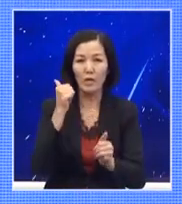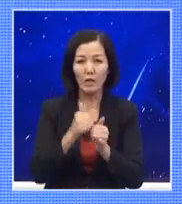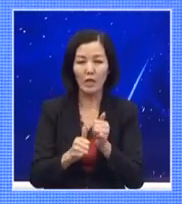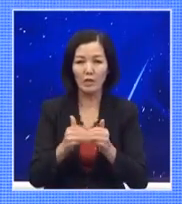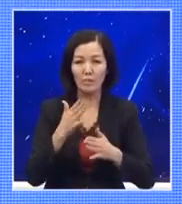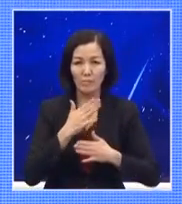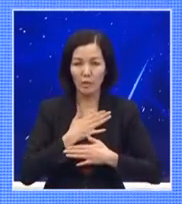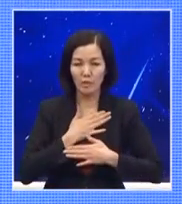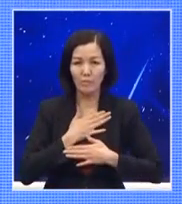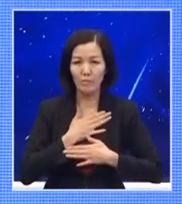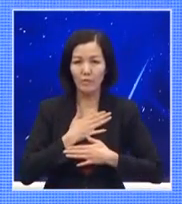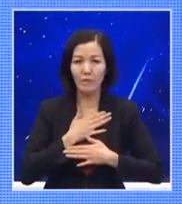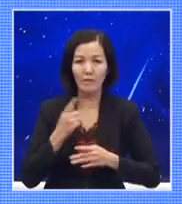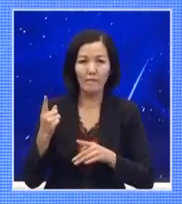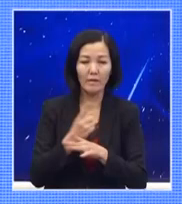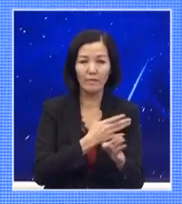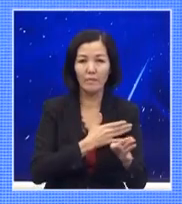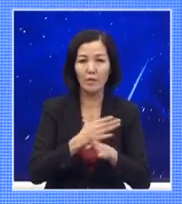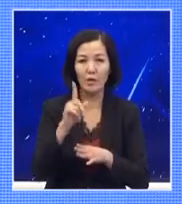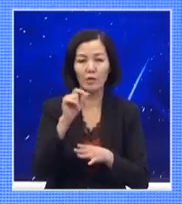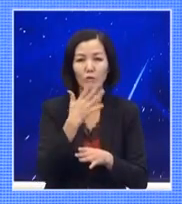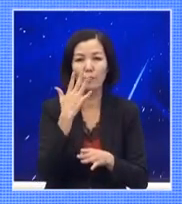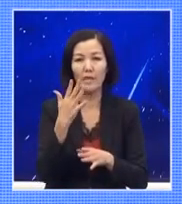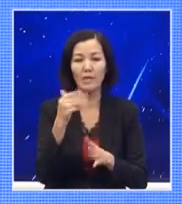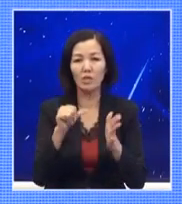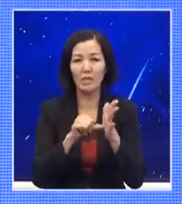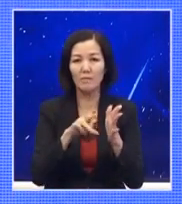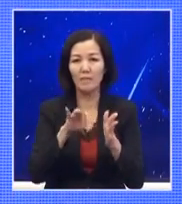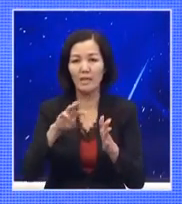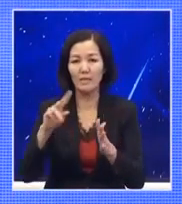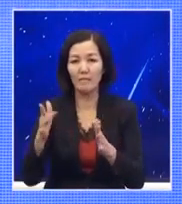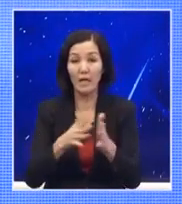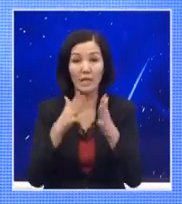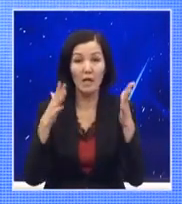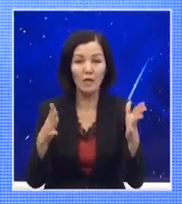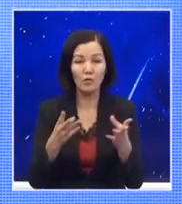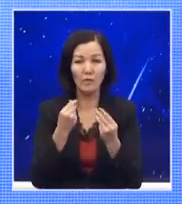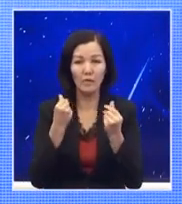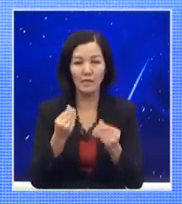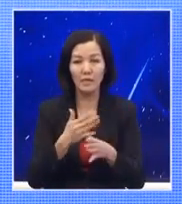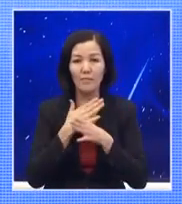региону разом выделили 105,6 миллиарда тенге. Это огромная